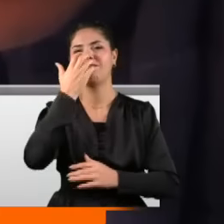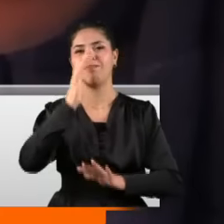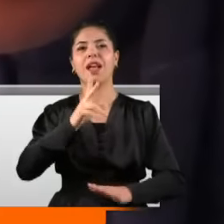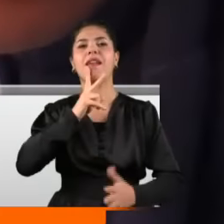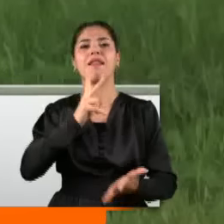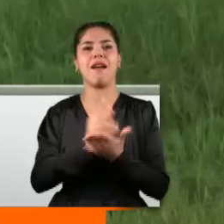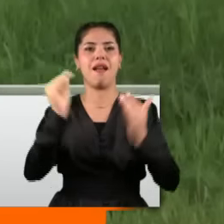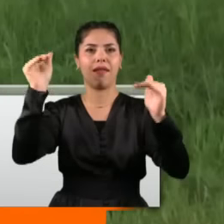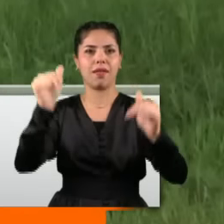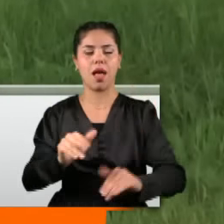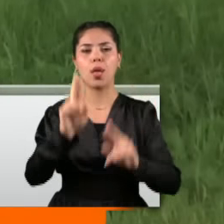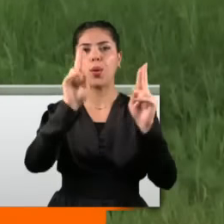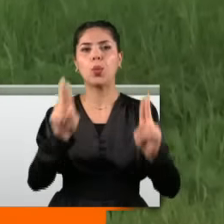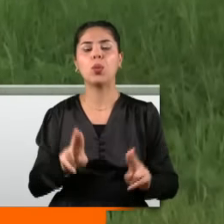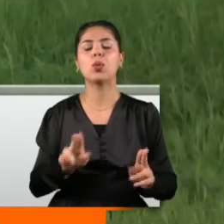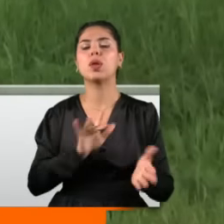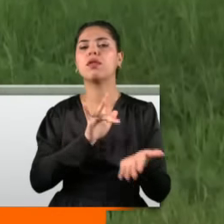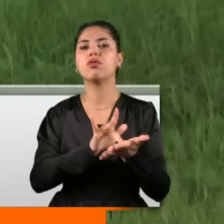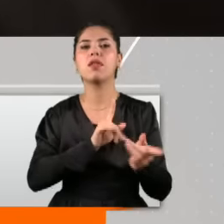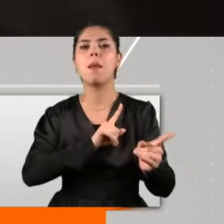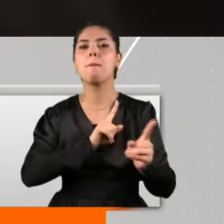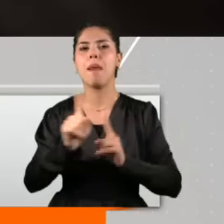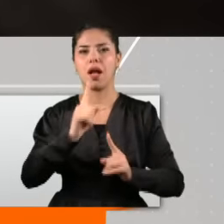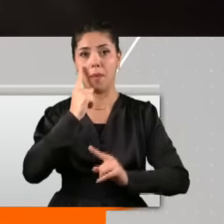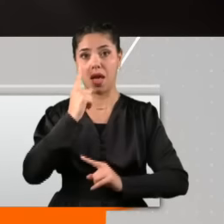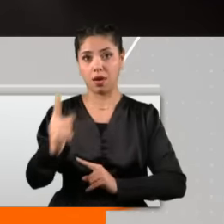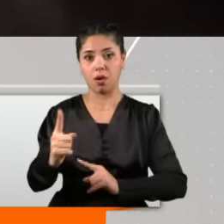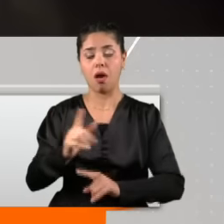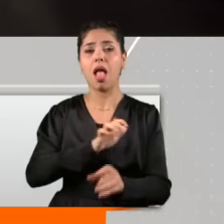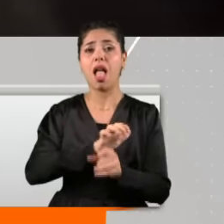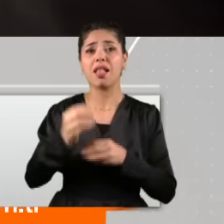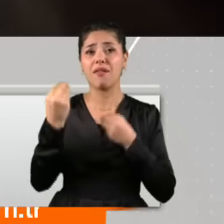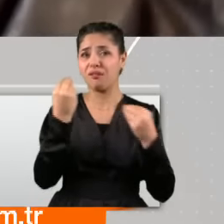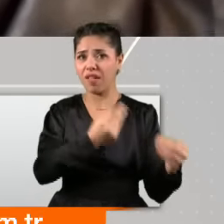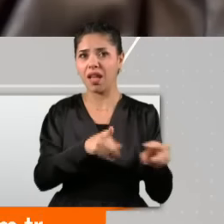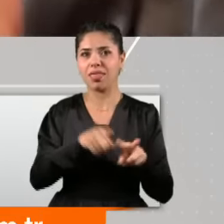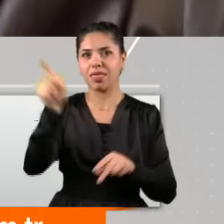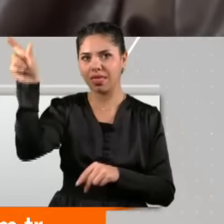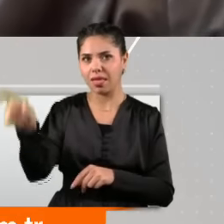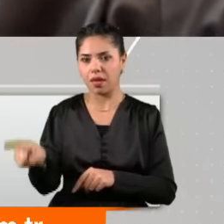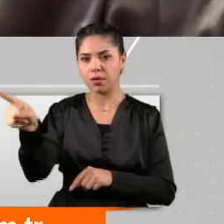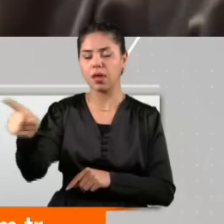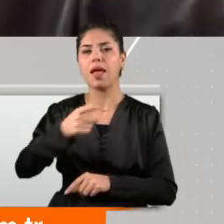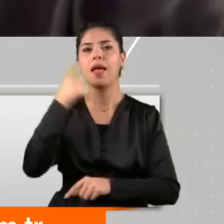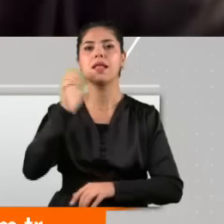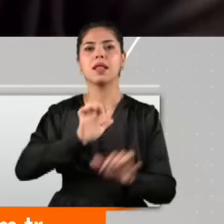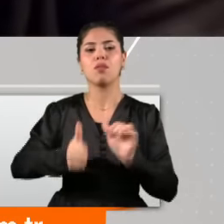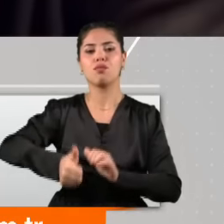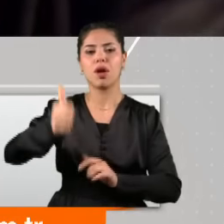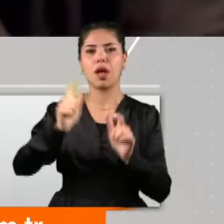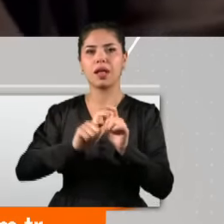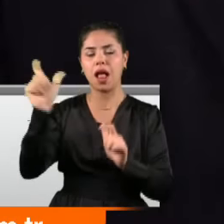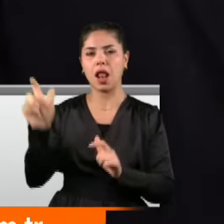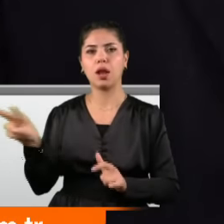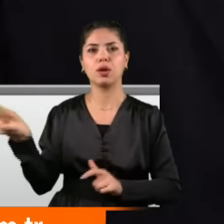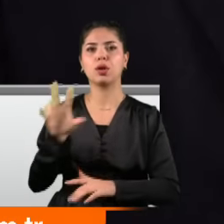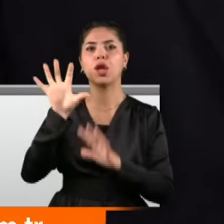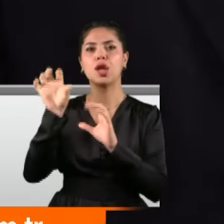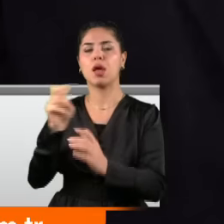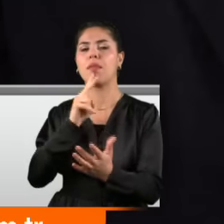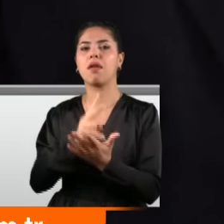sonunda çıktı. Uluslararası Ceza Mahkemesi, katliam başbakanı Netanyahu ve eski savunma bakanı Gallant için yakalama emri verdi.